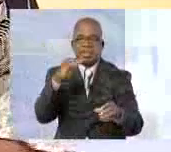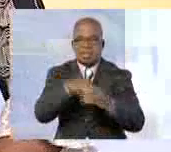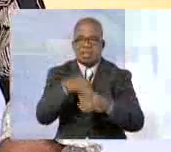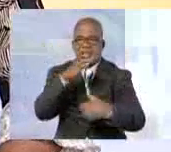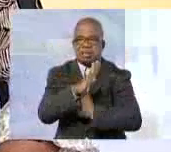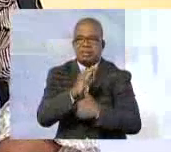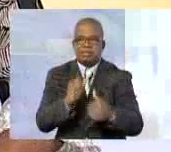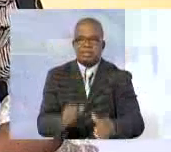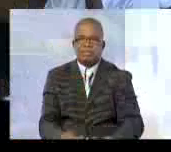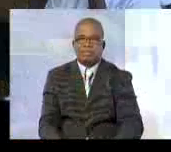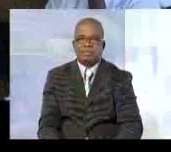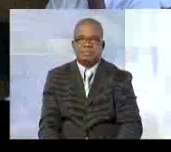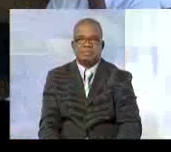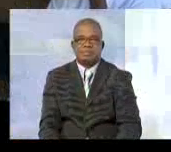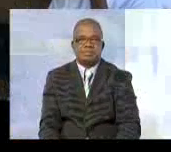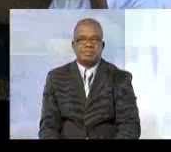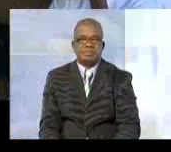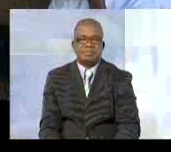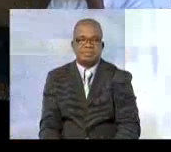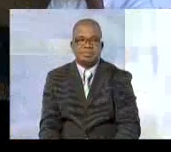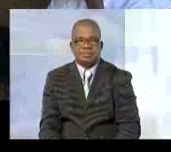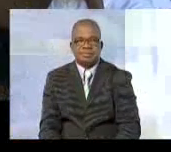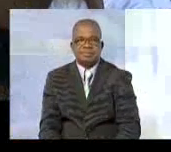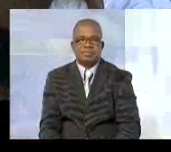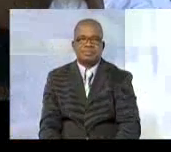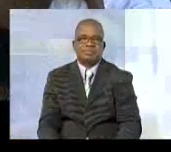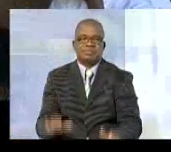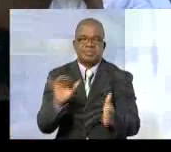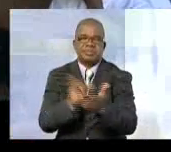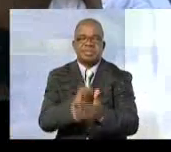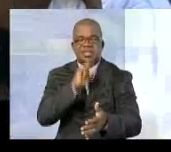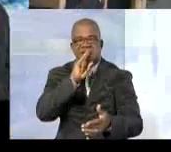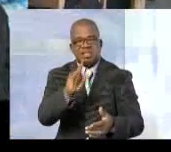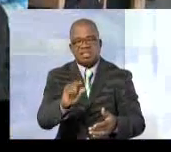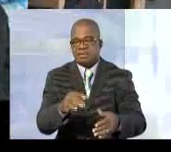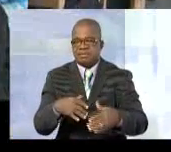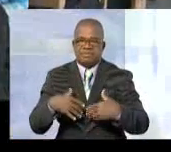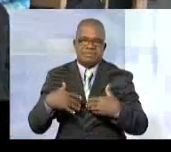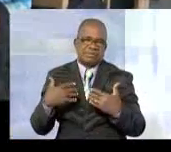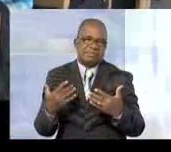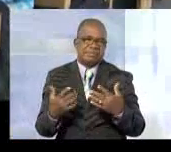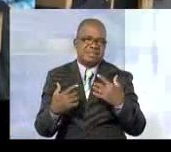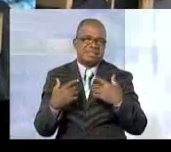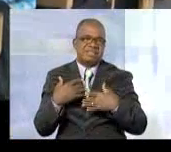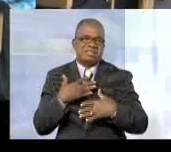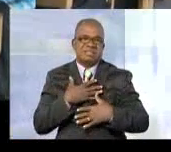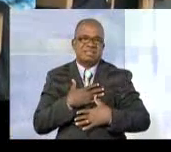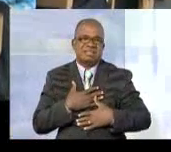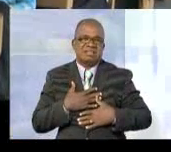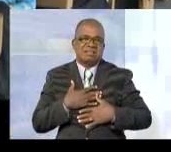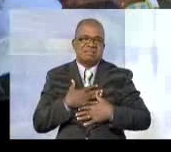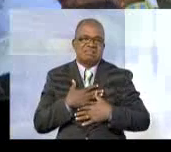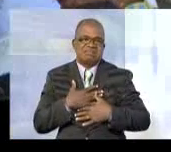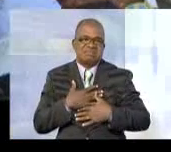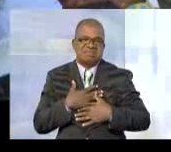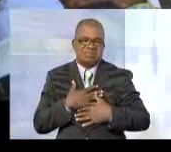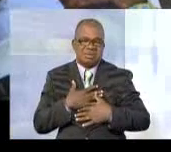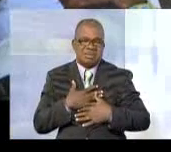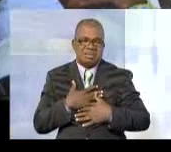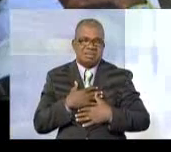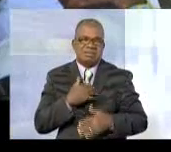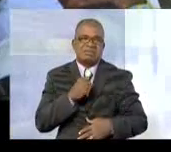de Viviane Aïma. C'est un profond sentiment d'affection et de solidarité de la part